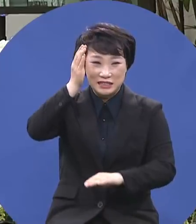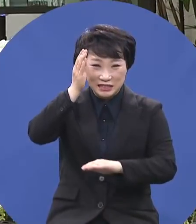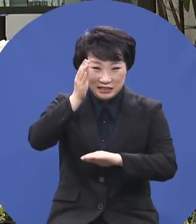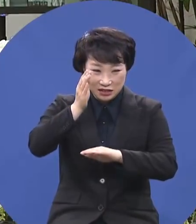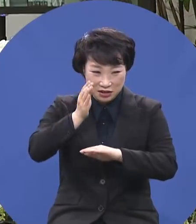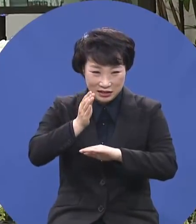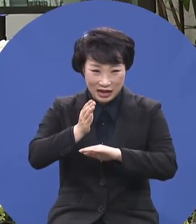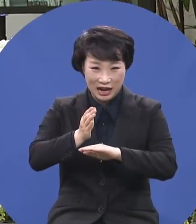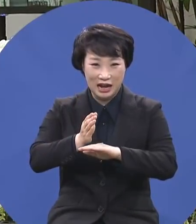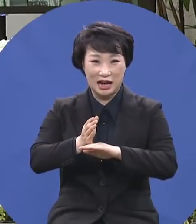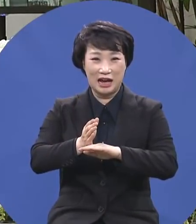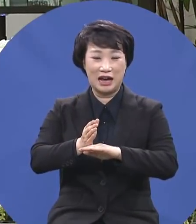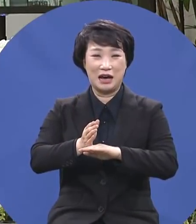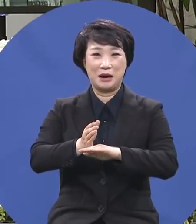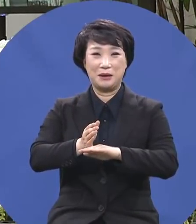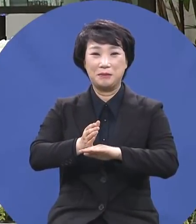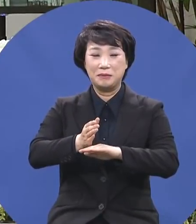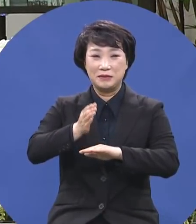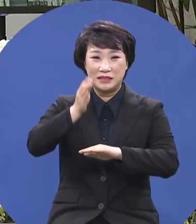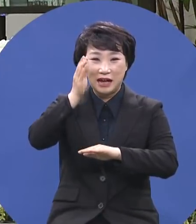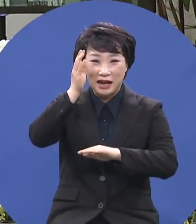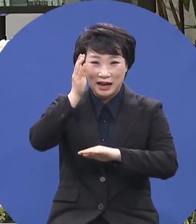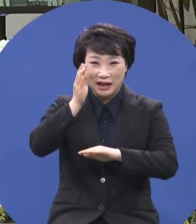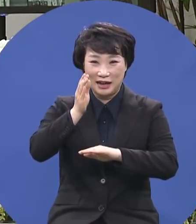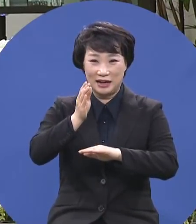감사합니다. 진정